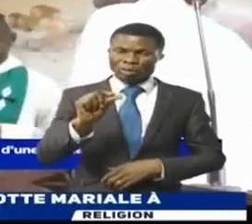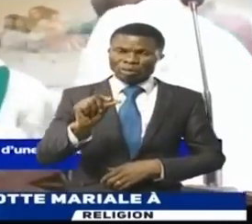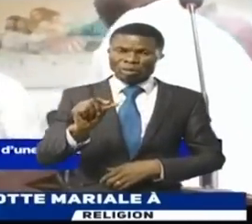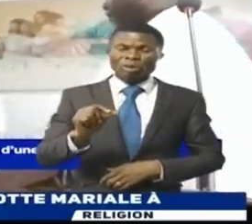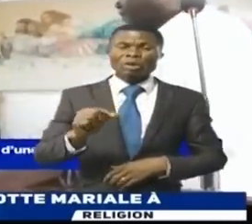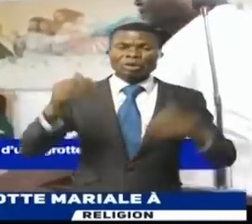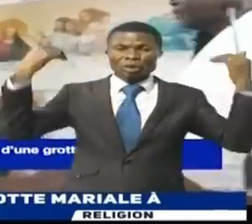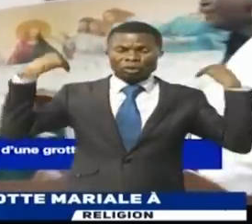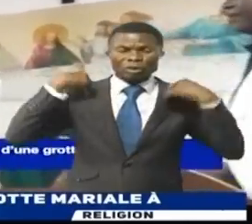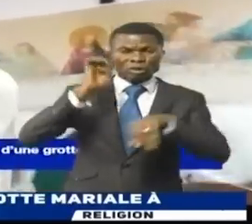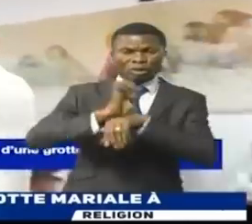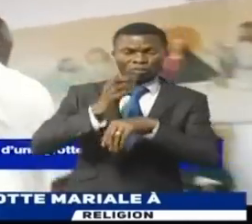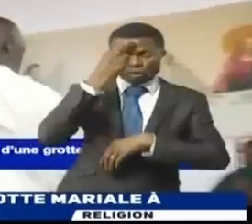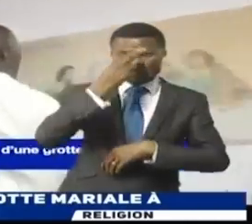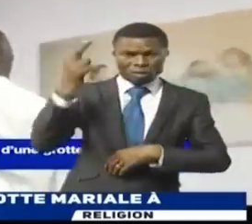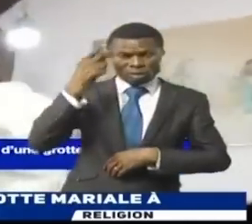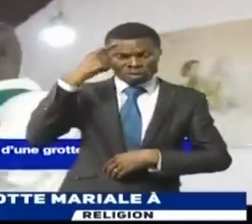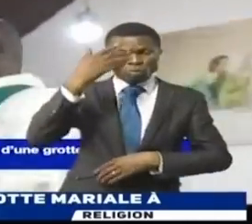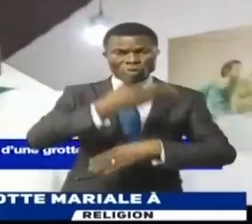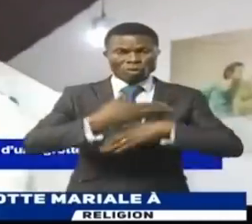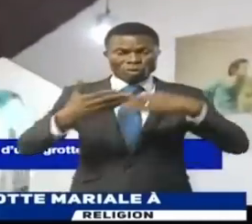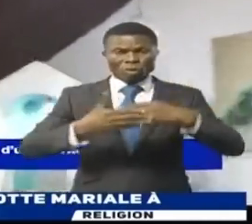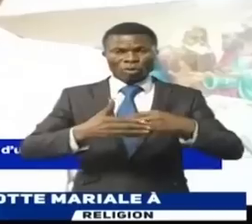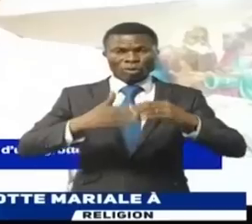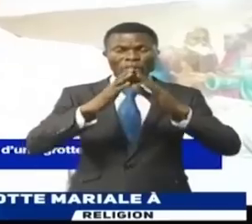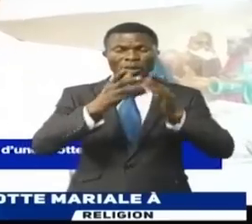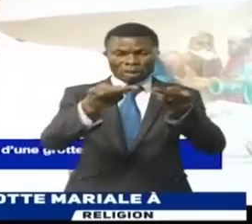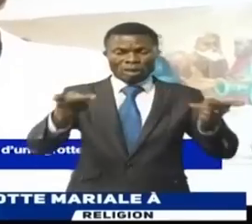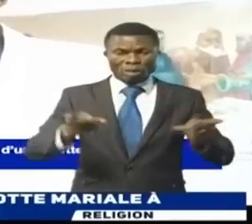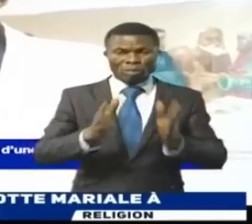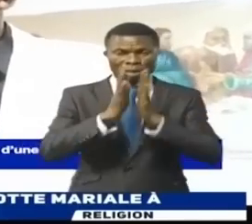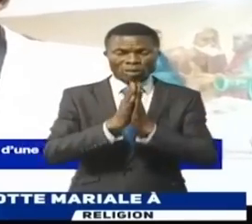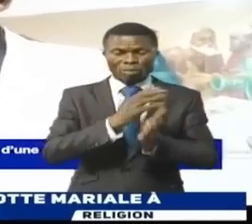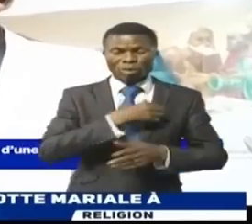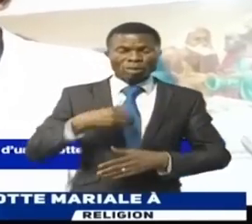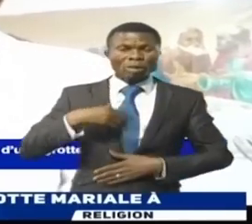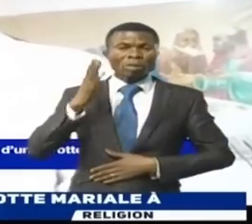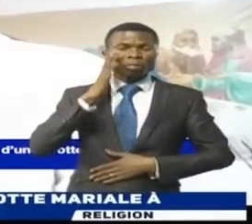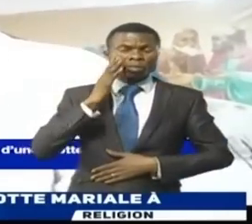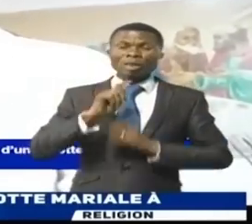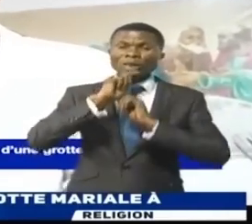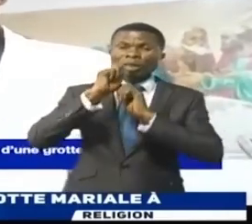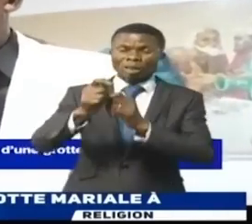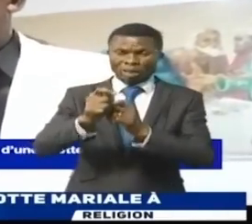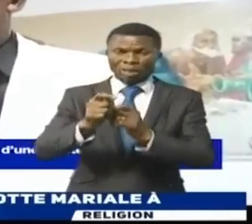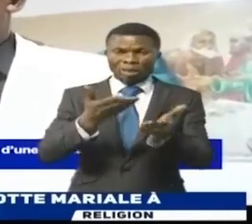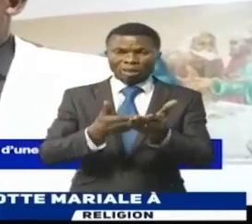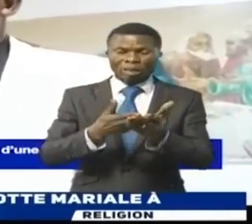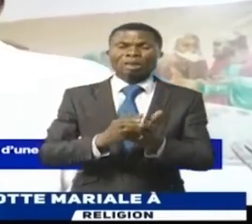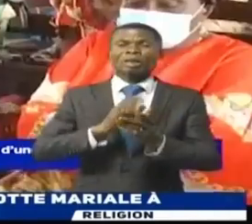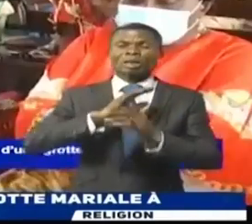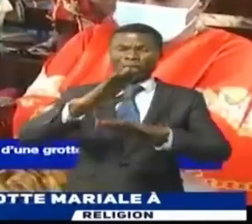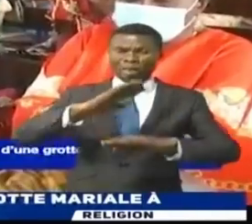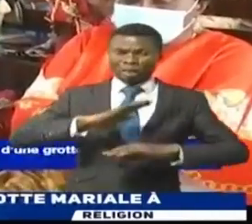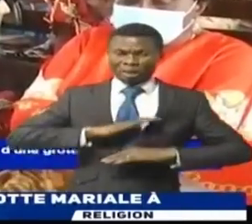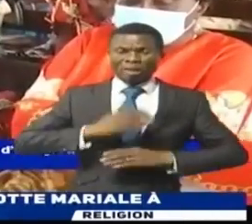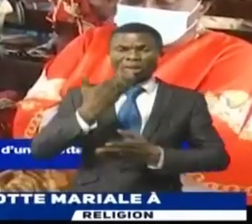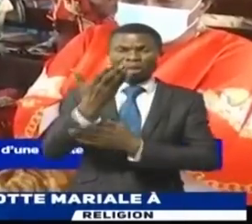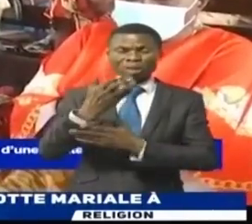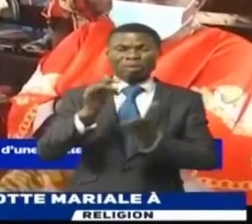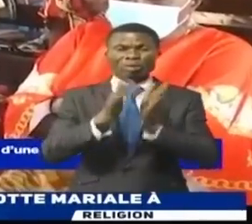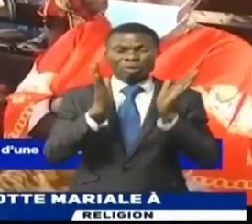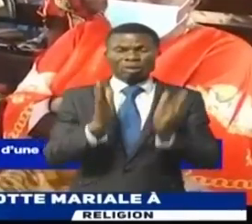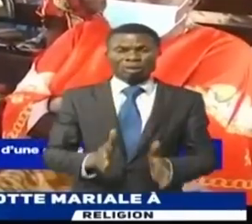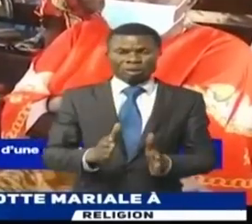curé Kevin Vomi pour la construction de la grotte. Pour Papi Madio, ce geste est une réponse à la demande des fidèles